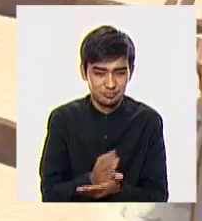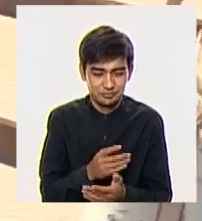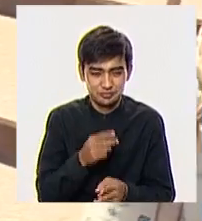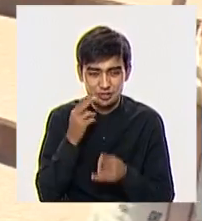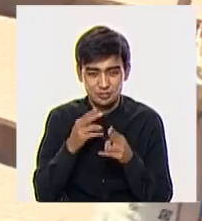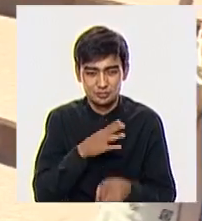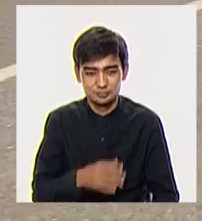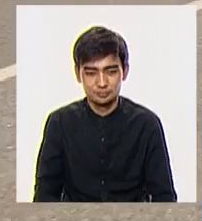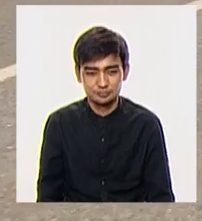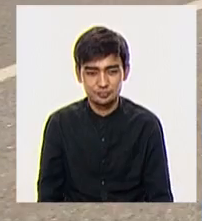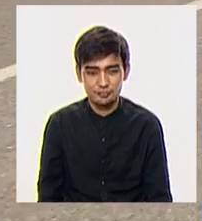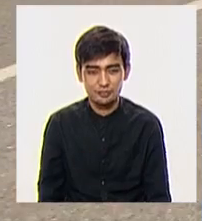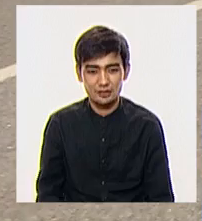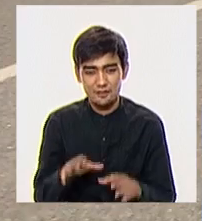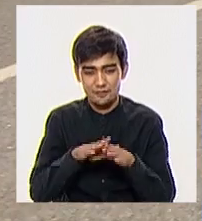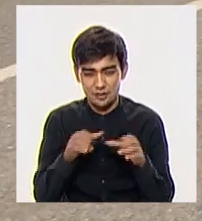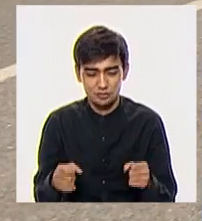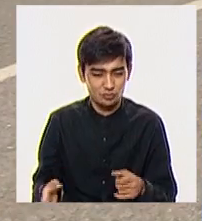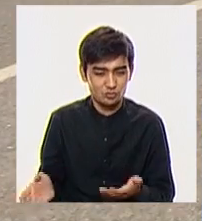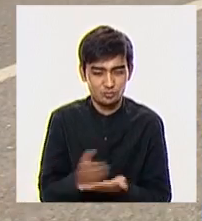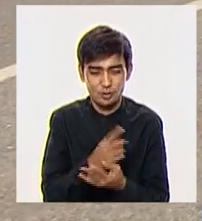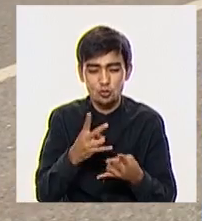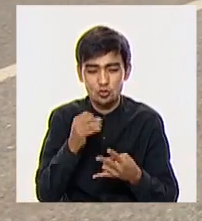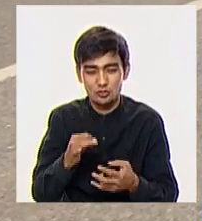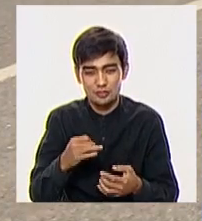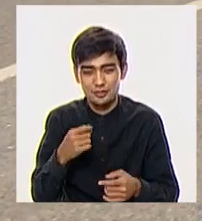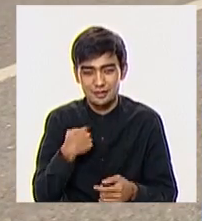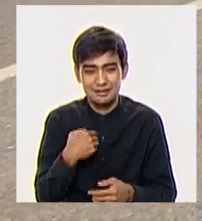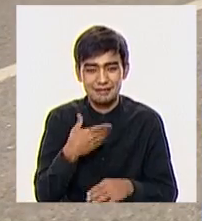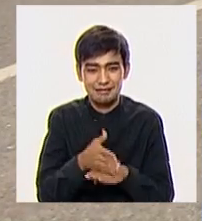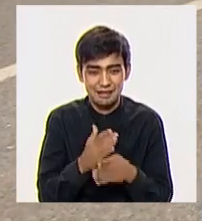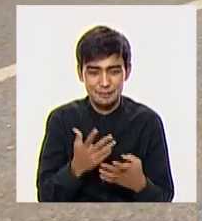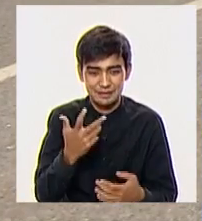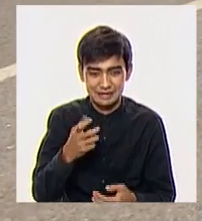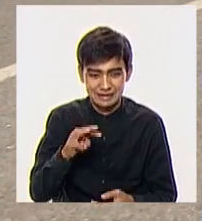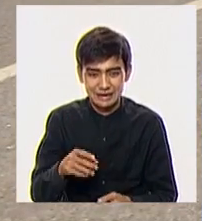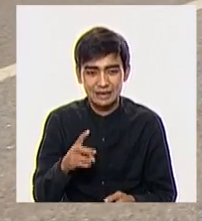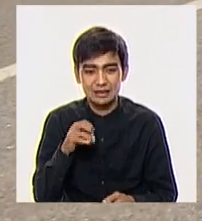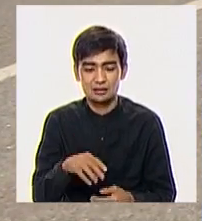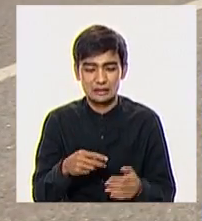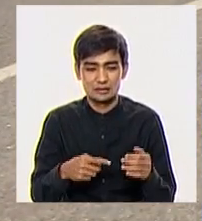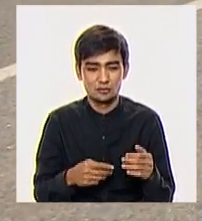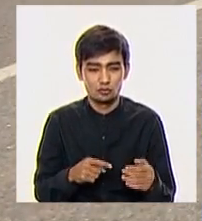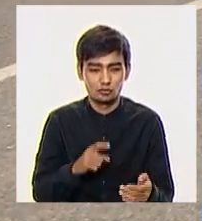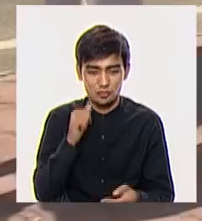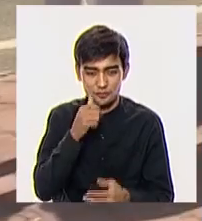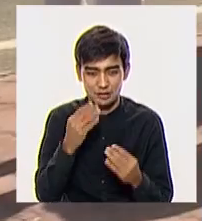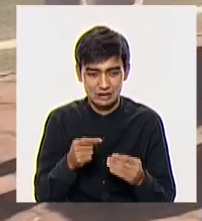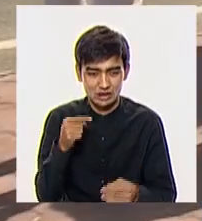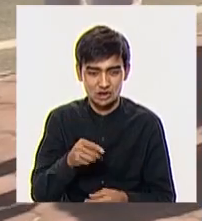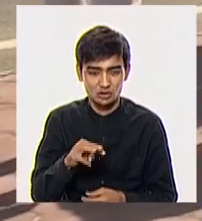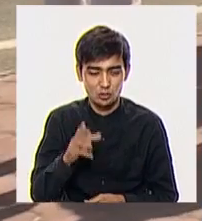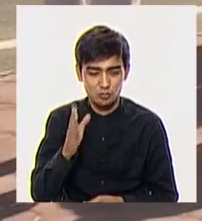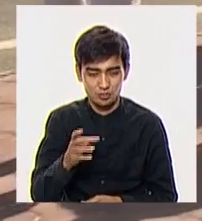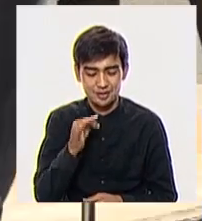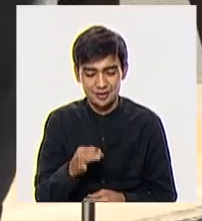ұрандатты. Билік отставкаға кетсін, билік отставкаға кетпей, нанымыз 300 теңге емес, 1000 теңге болады ертең күні.